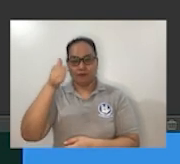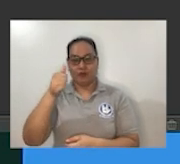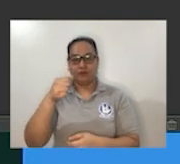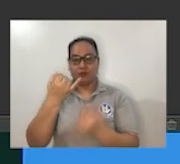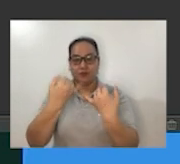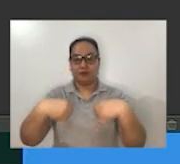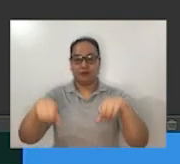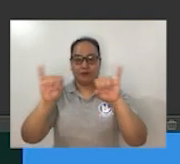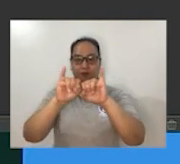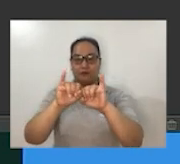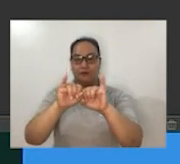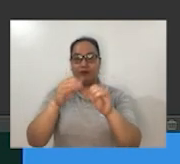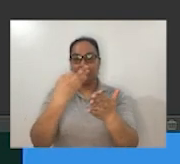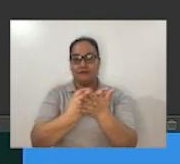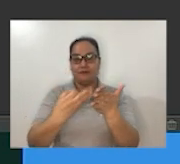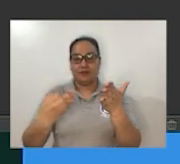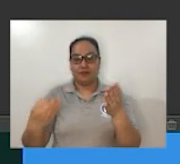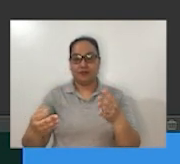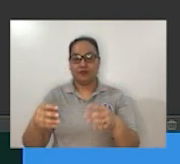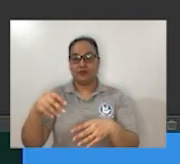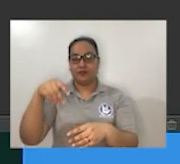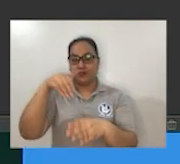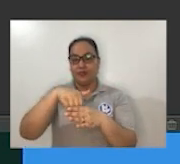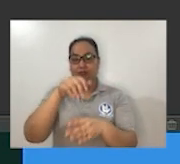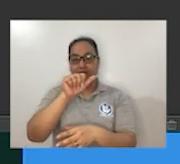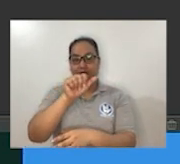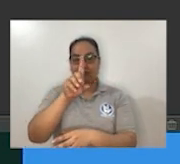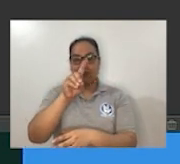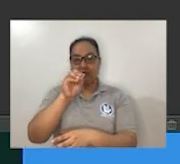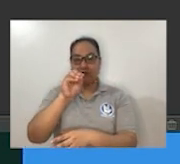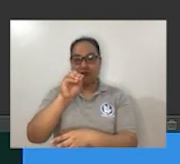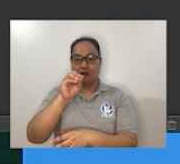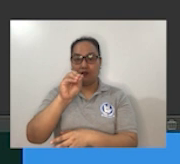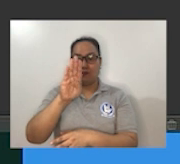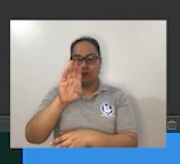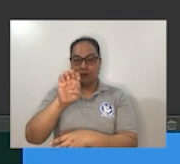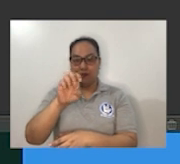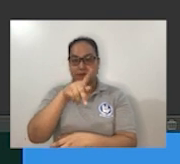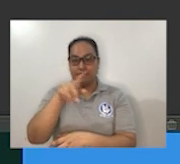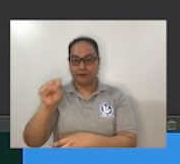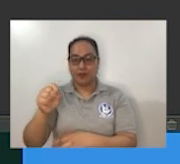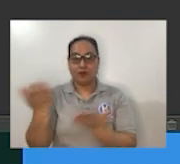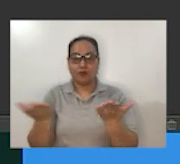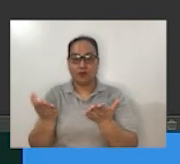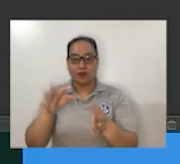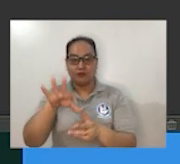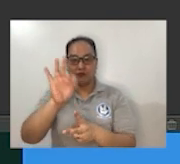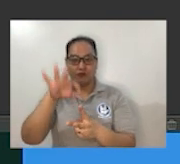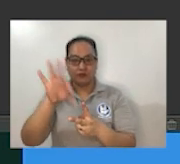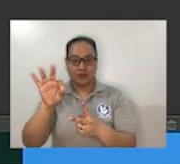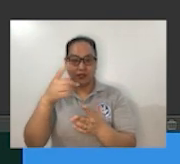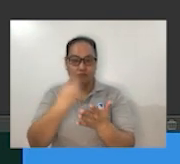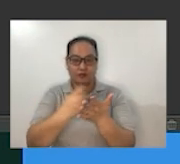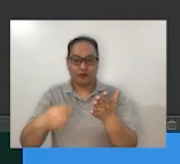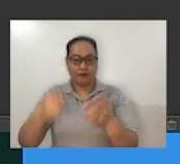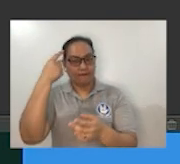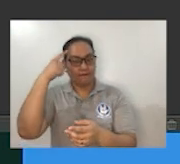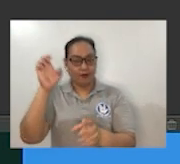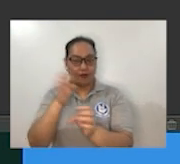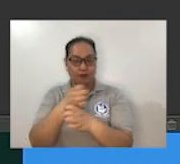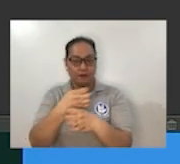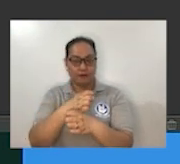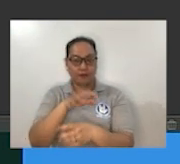important features in Adobe Photoshop, where you select different tools for editing. Once you've chosen a